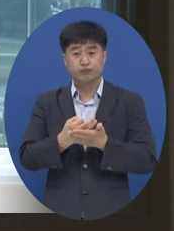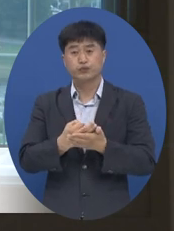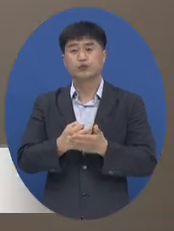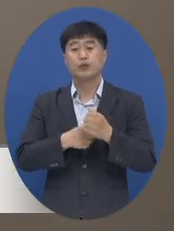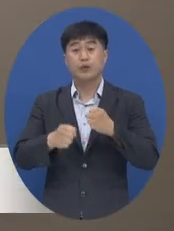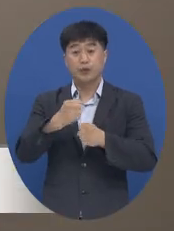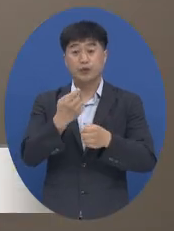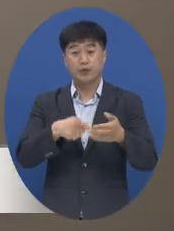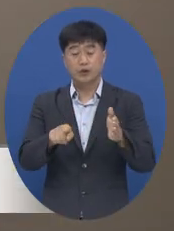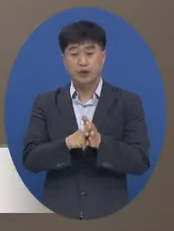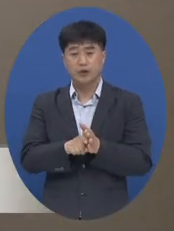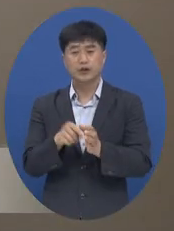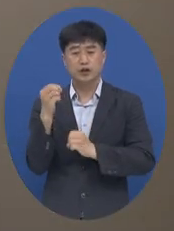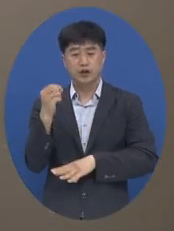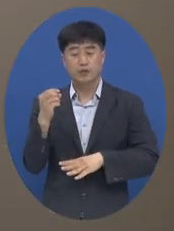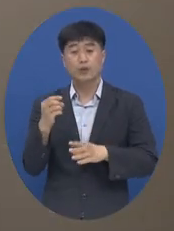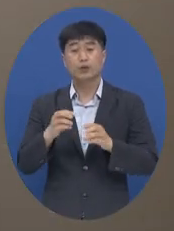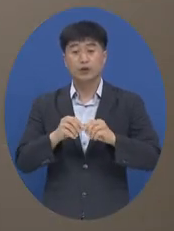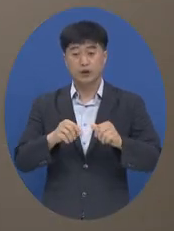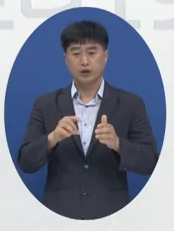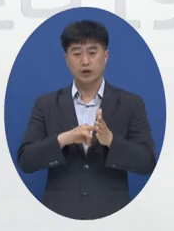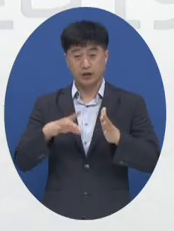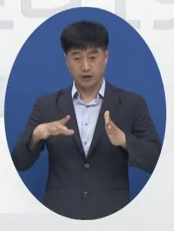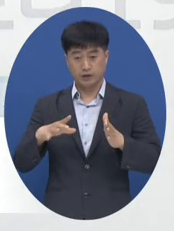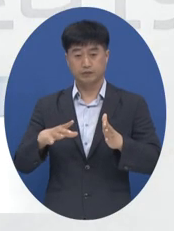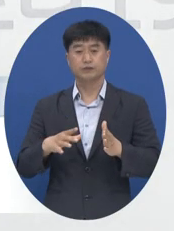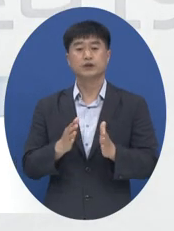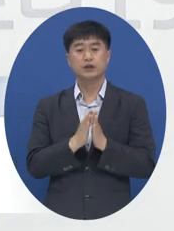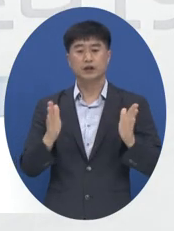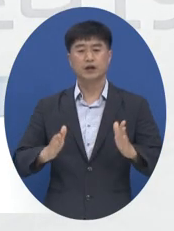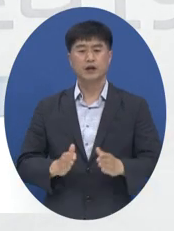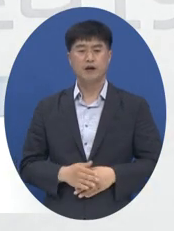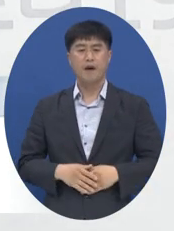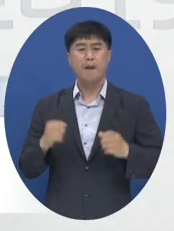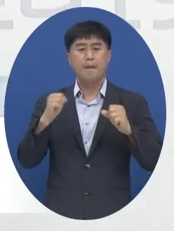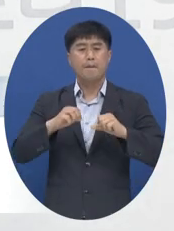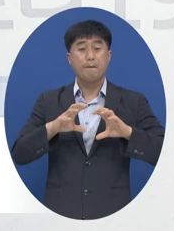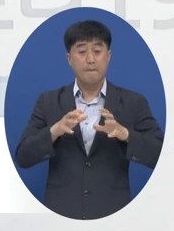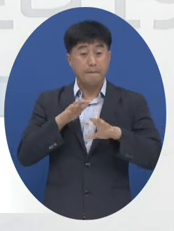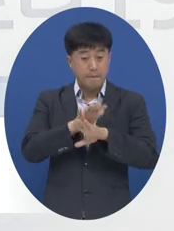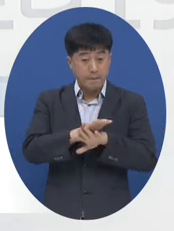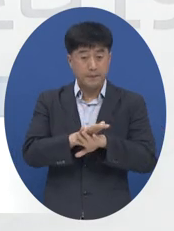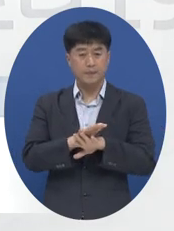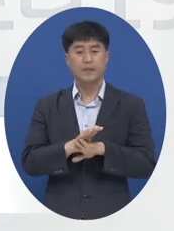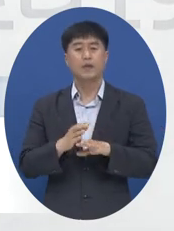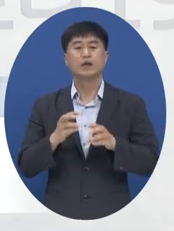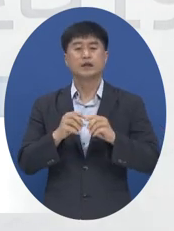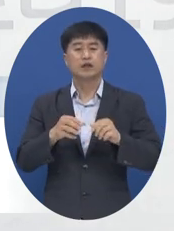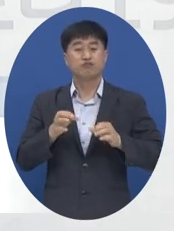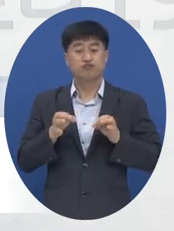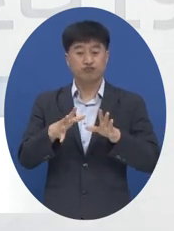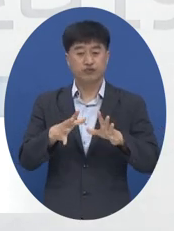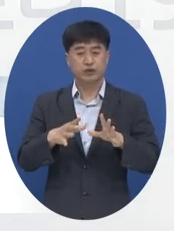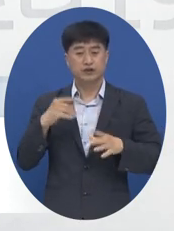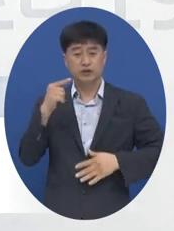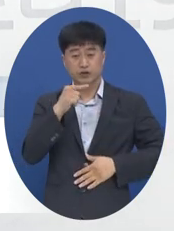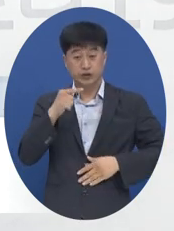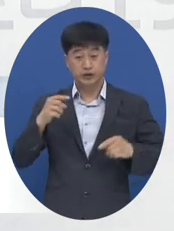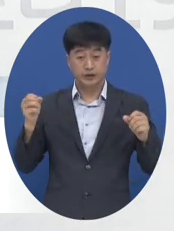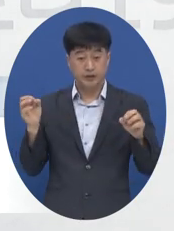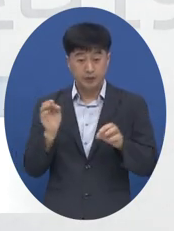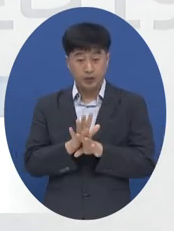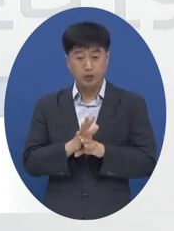위해 기본소득 토지세 도입을 추진합니다. 만국적 부동산 투기를 철저하게 없애고 우리